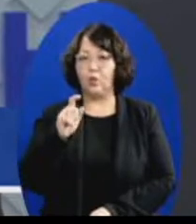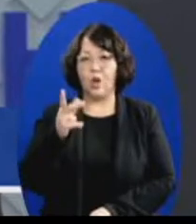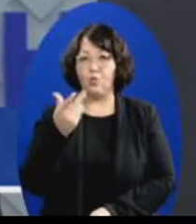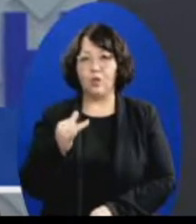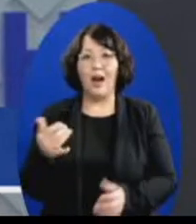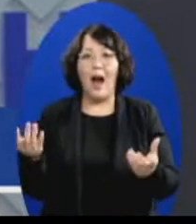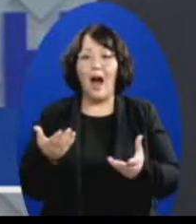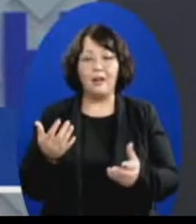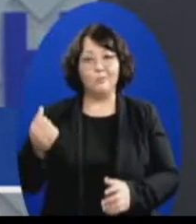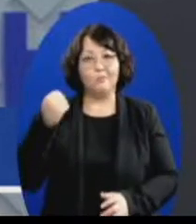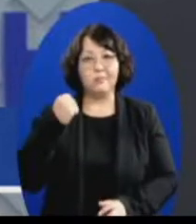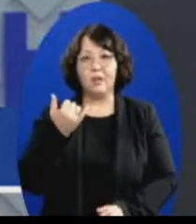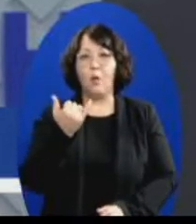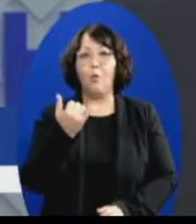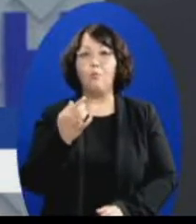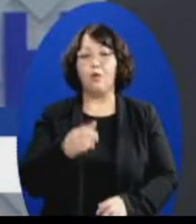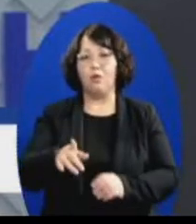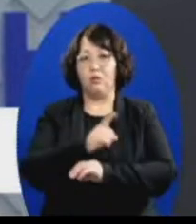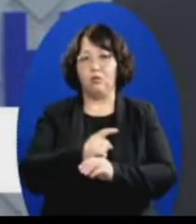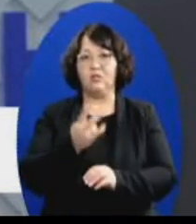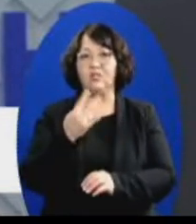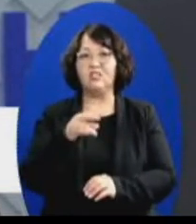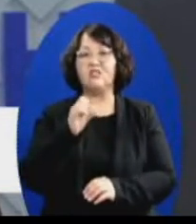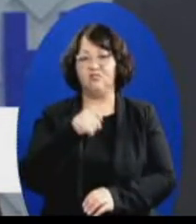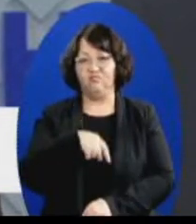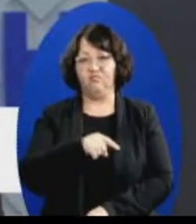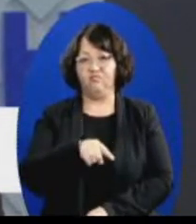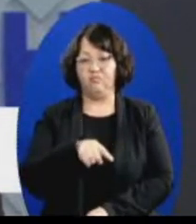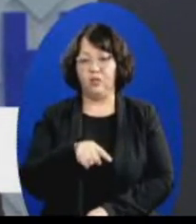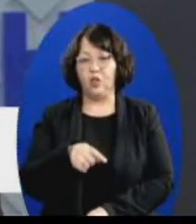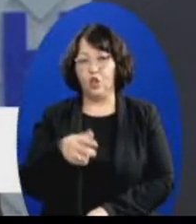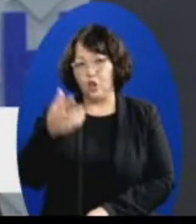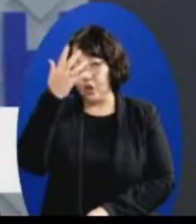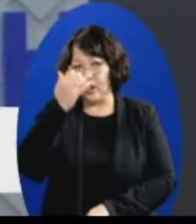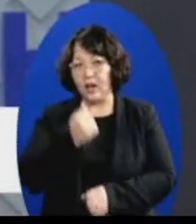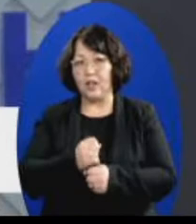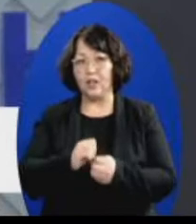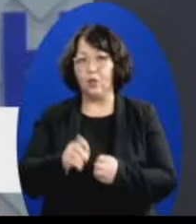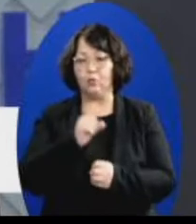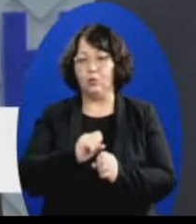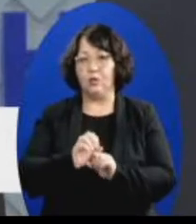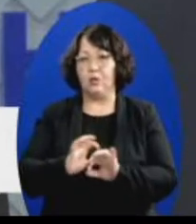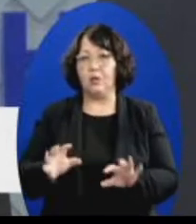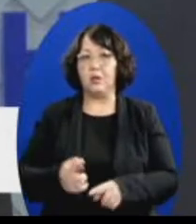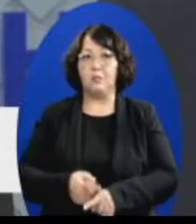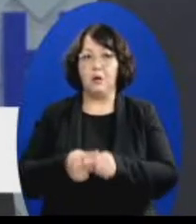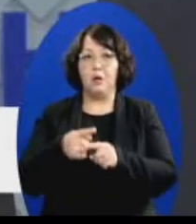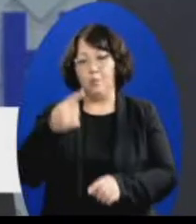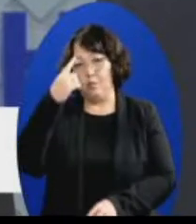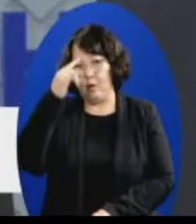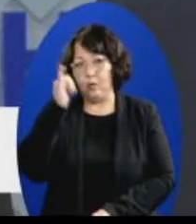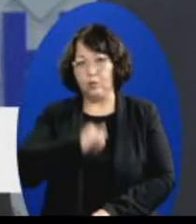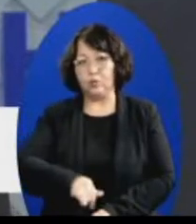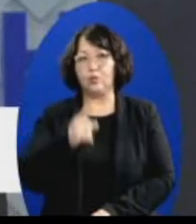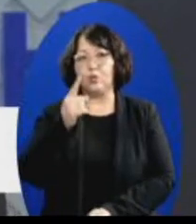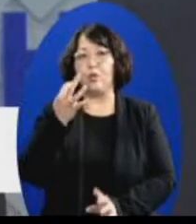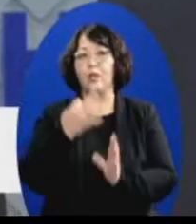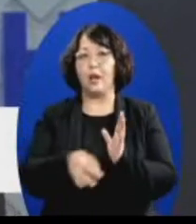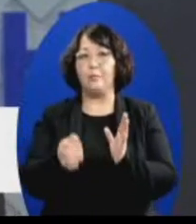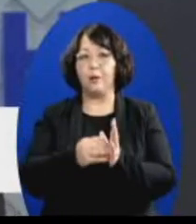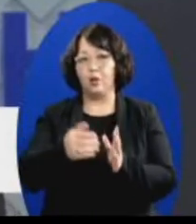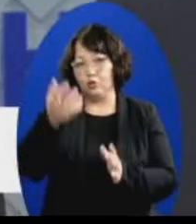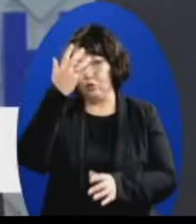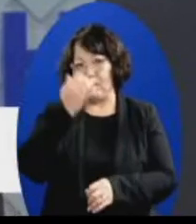нийслэл. Тэгэхээр энэ төрийн албаагч одоо улам үнийн тоо нэмэгдэж байгаа. Монгол улсад бол ойролцоогоор 180 мянган